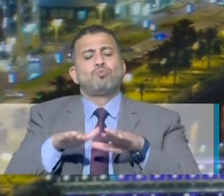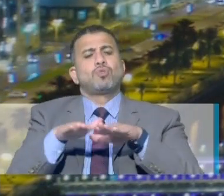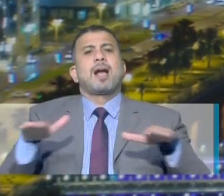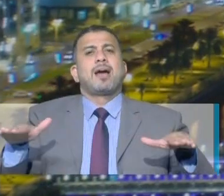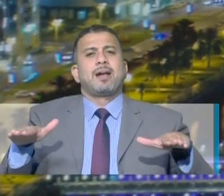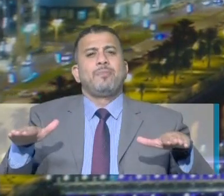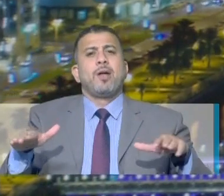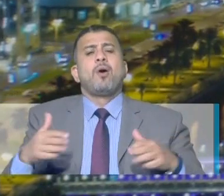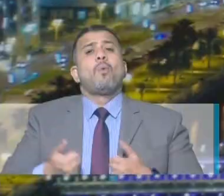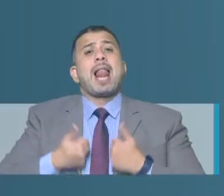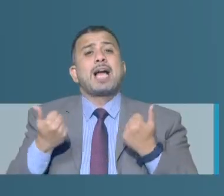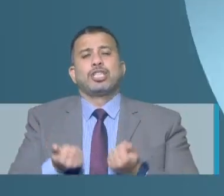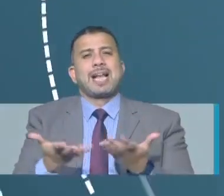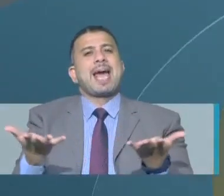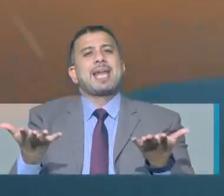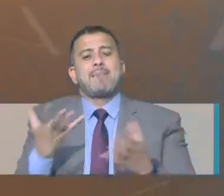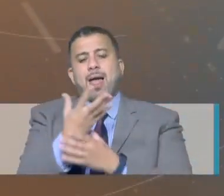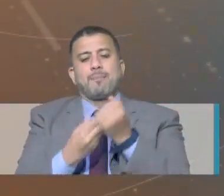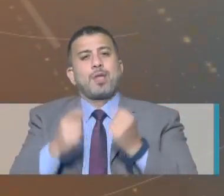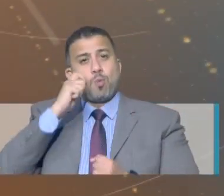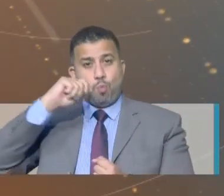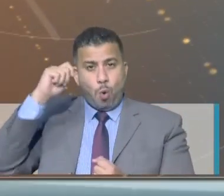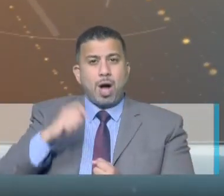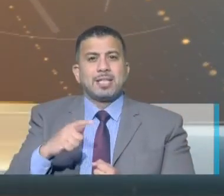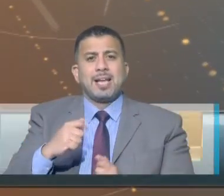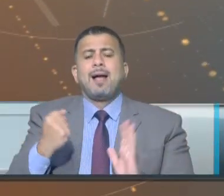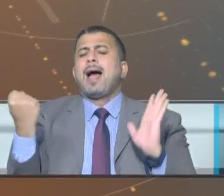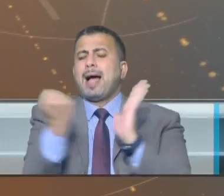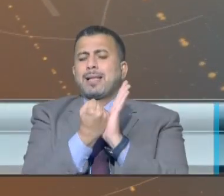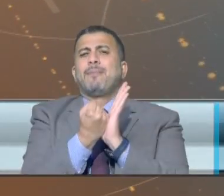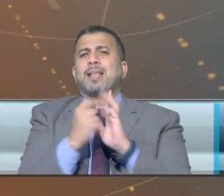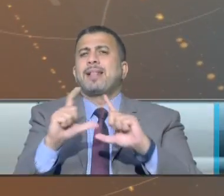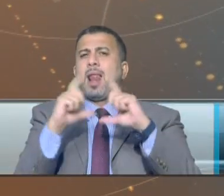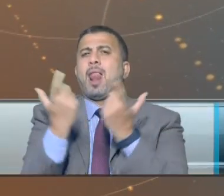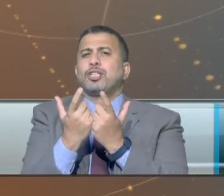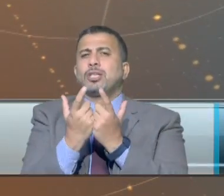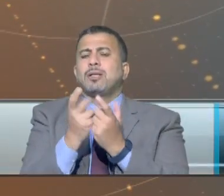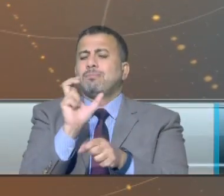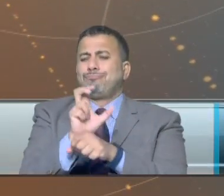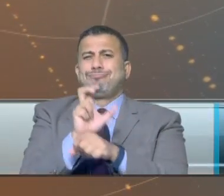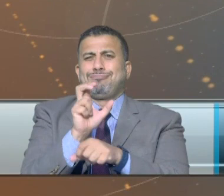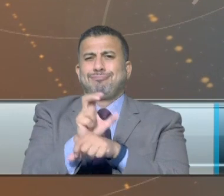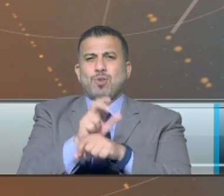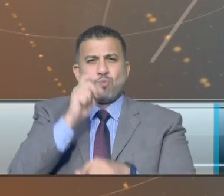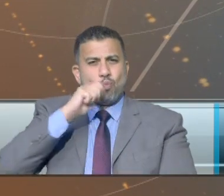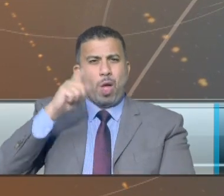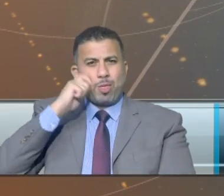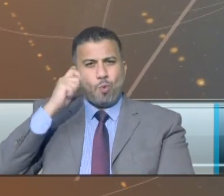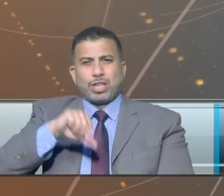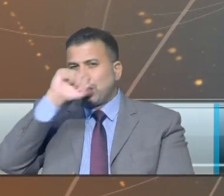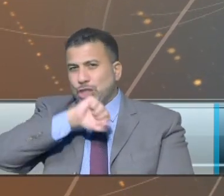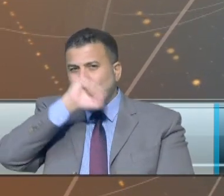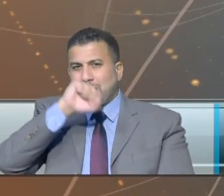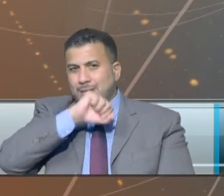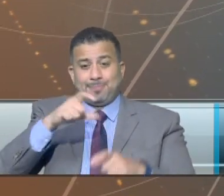الى توفير الحياه المستقره والعيش الكريم لابنائه المواطنين اعتمدت لجنه معالجه ديون مواطني